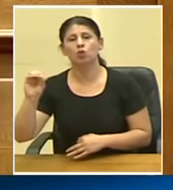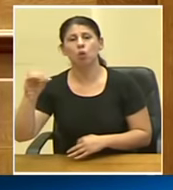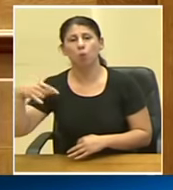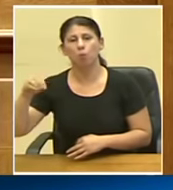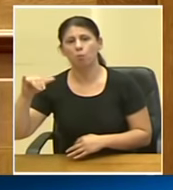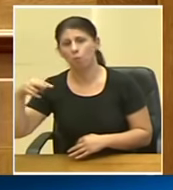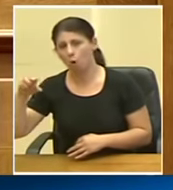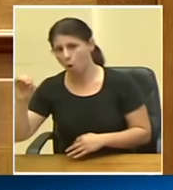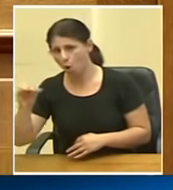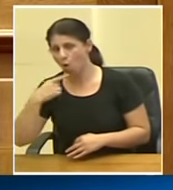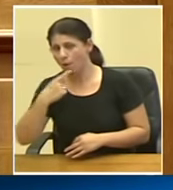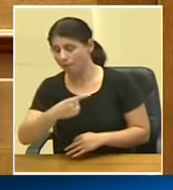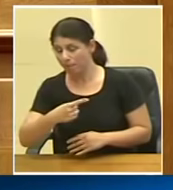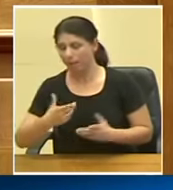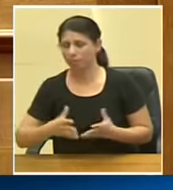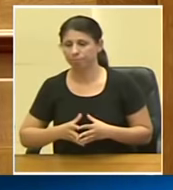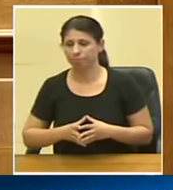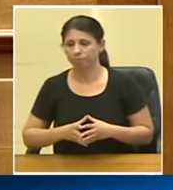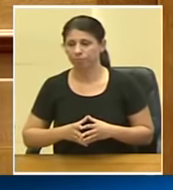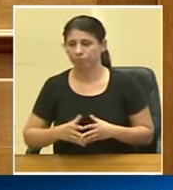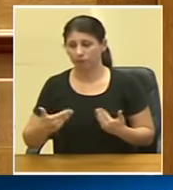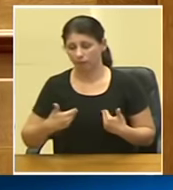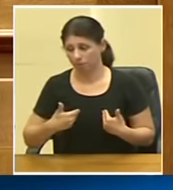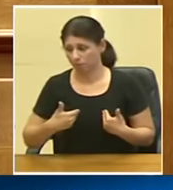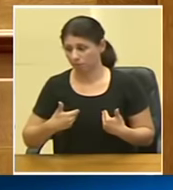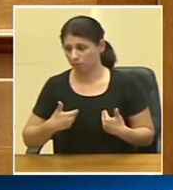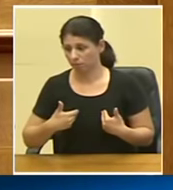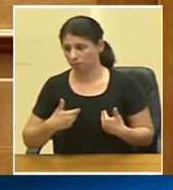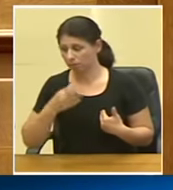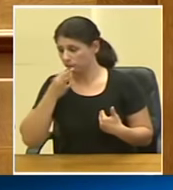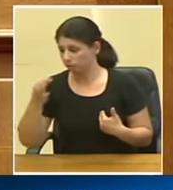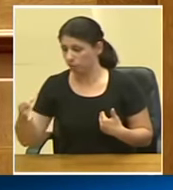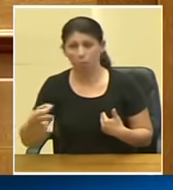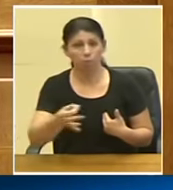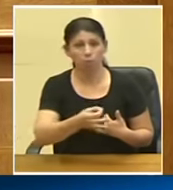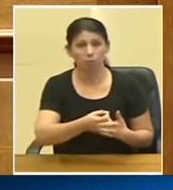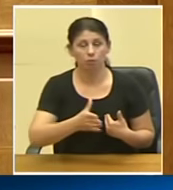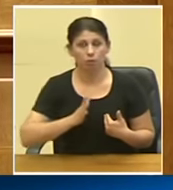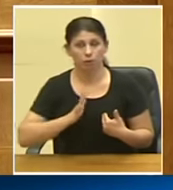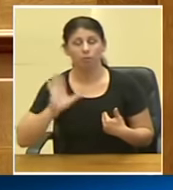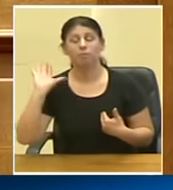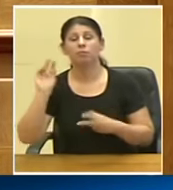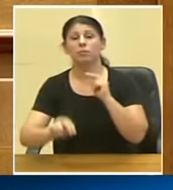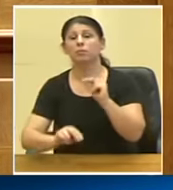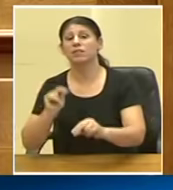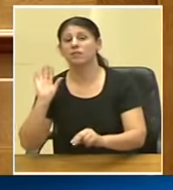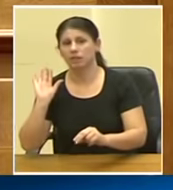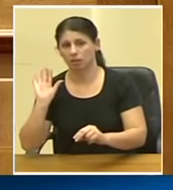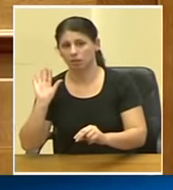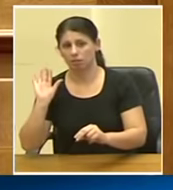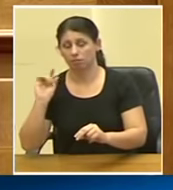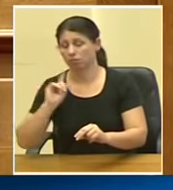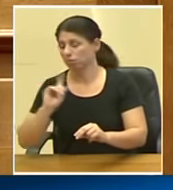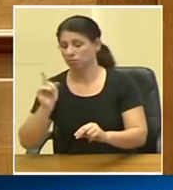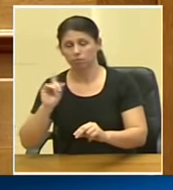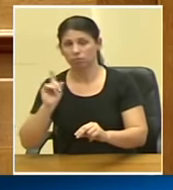που είπε ότι εμείς θα πούμε στους ανθρώπους μην ψηφίσετε, μη σας